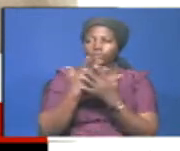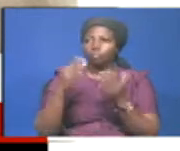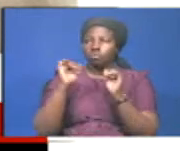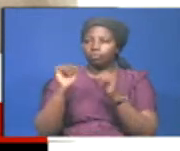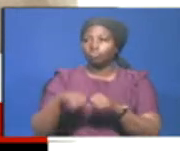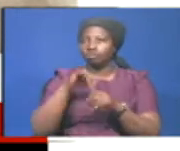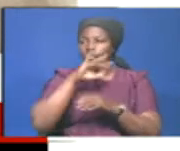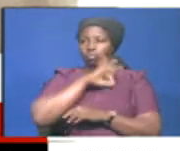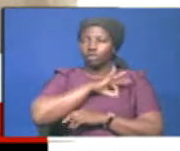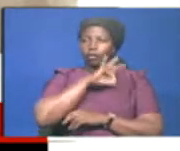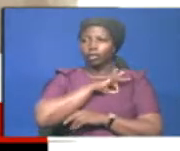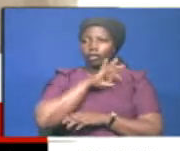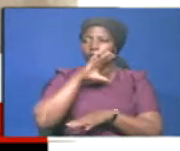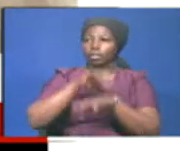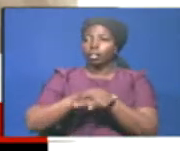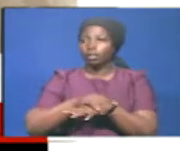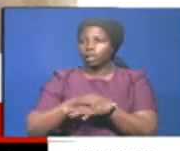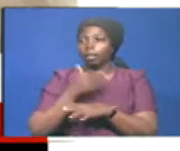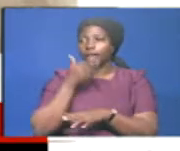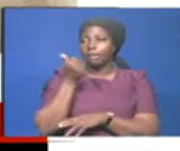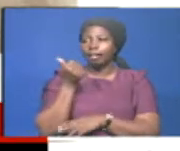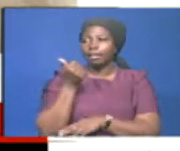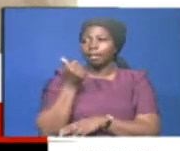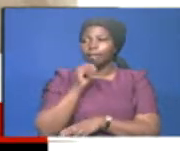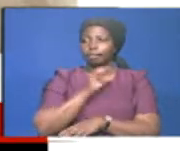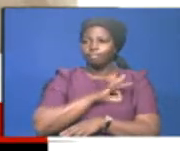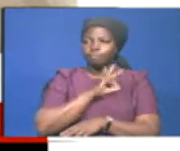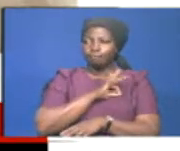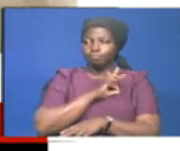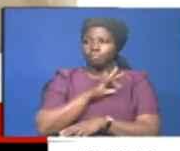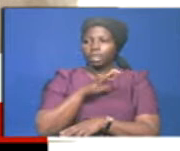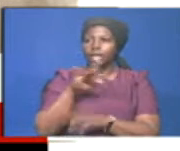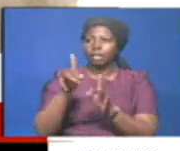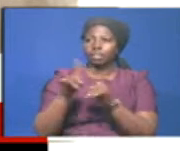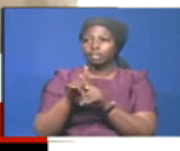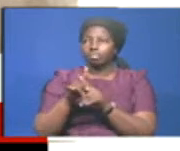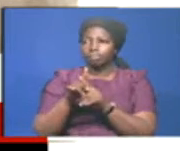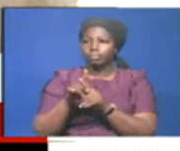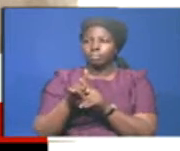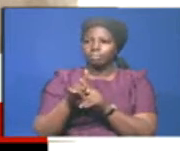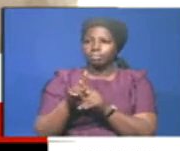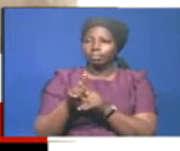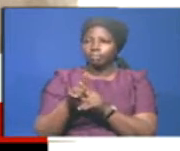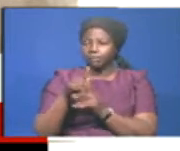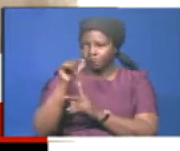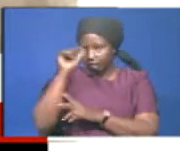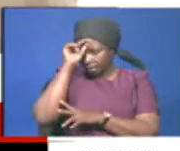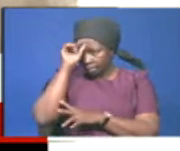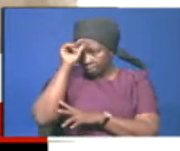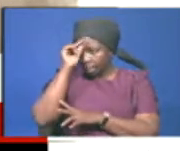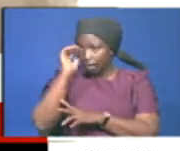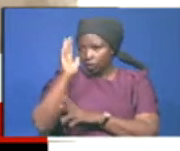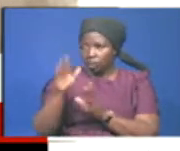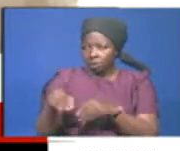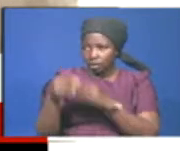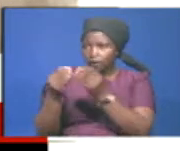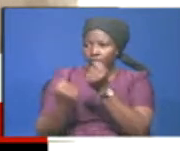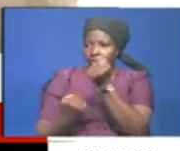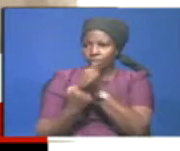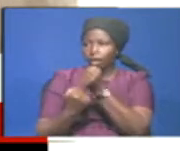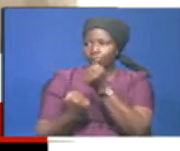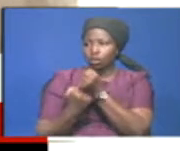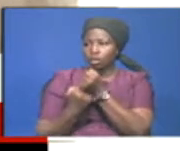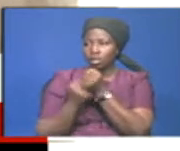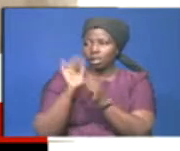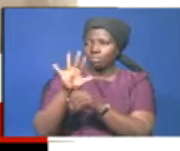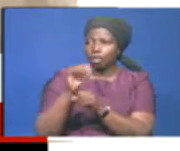kupata malipo bora, na aweze kuona serikali inampatia support kwa kile anafanya.